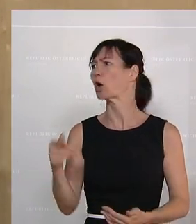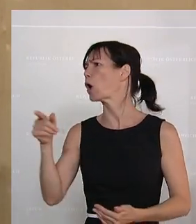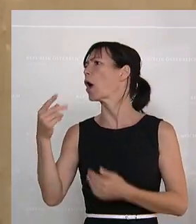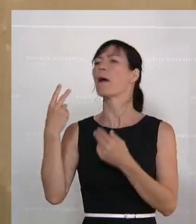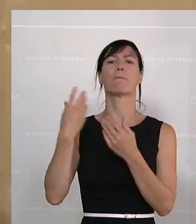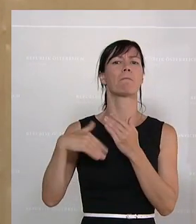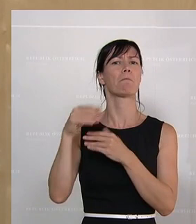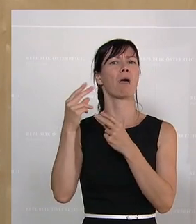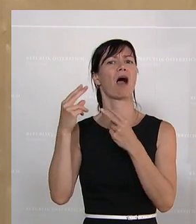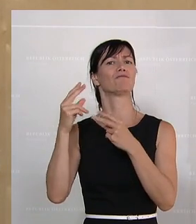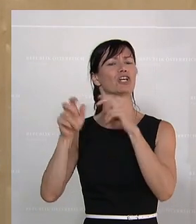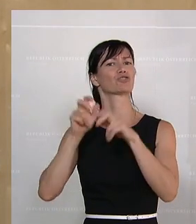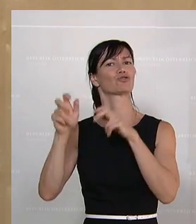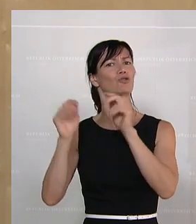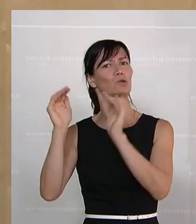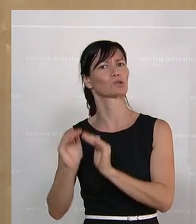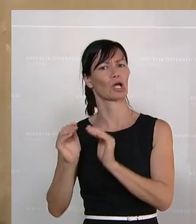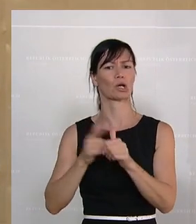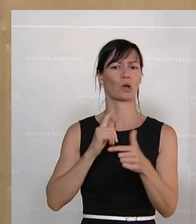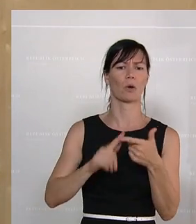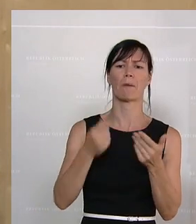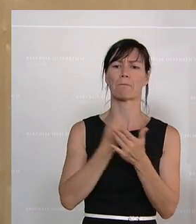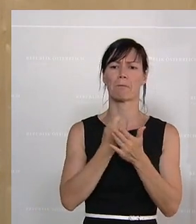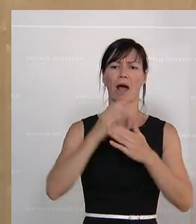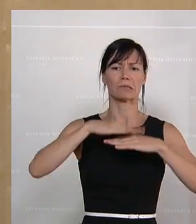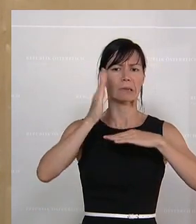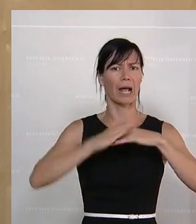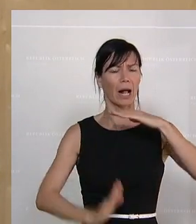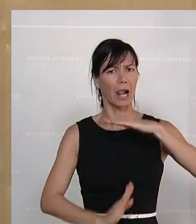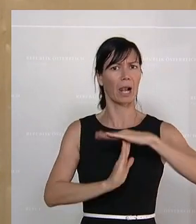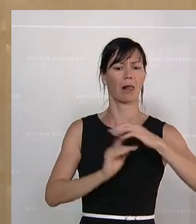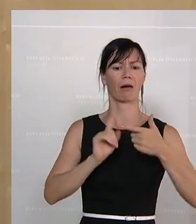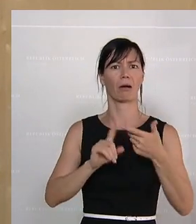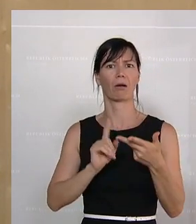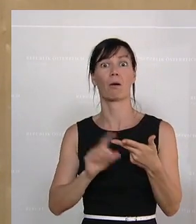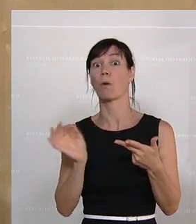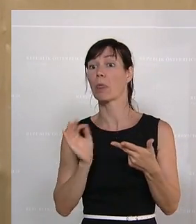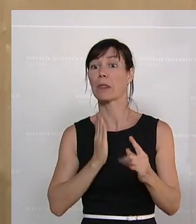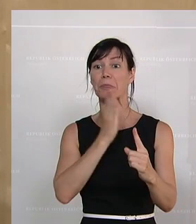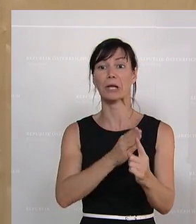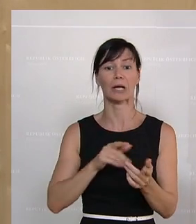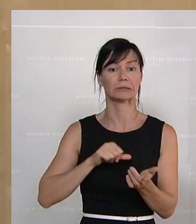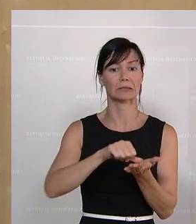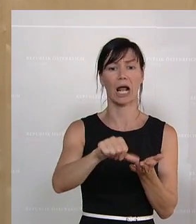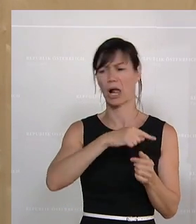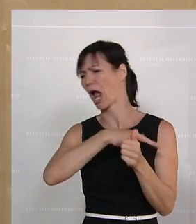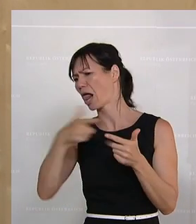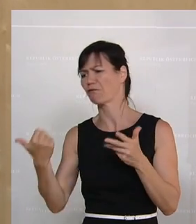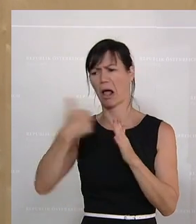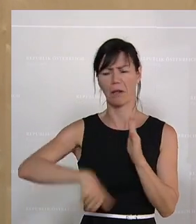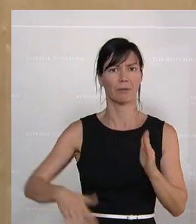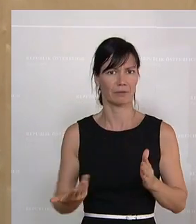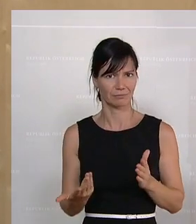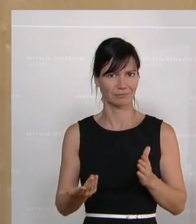aber auch die direktzahlungen die jetzt das instrument der wahl sind an die menschen sei es über transfer beträge